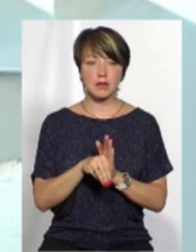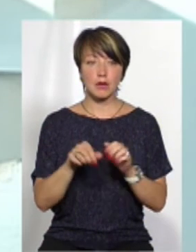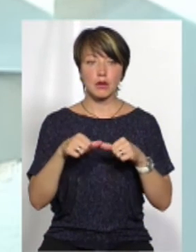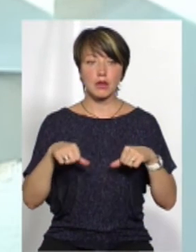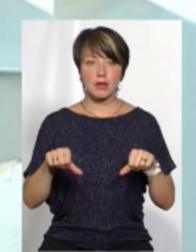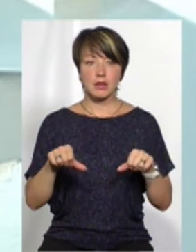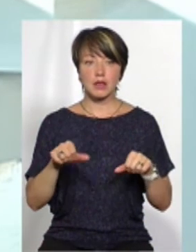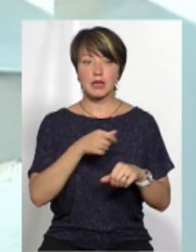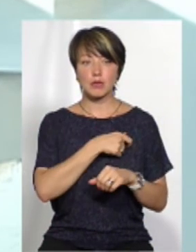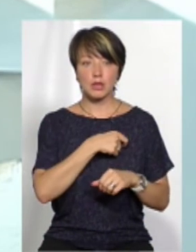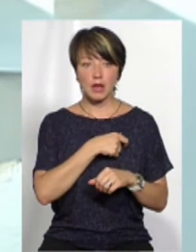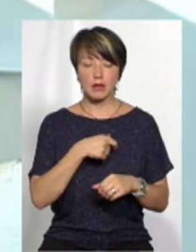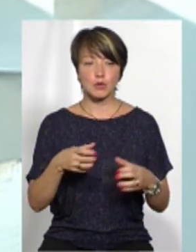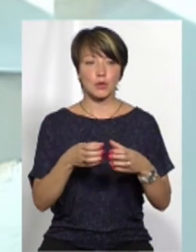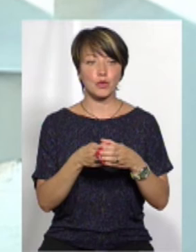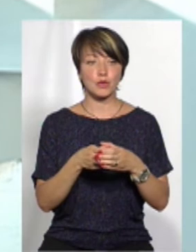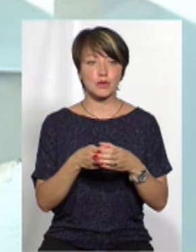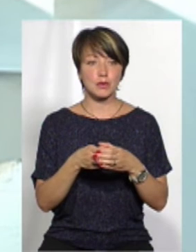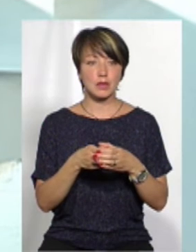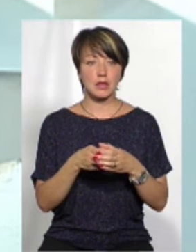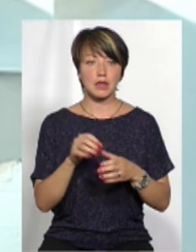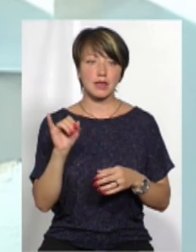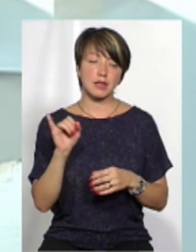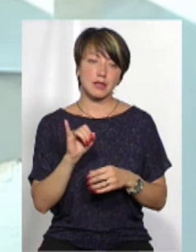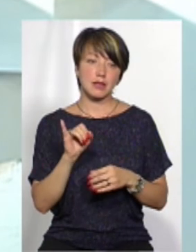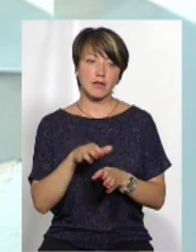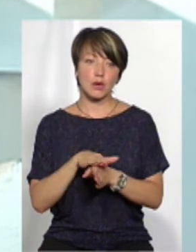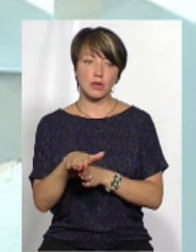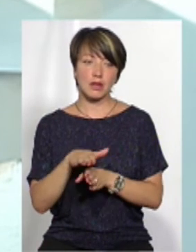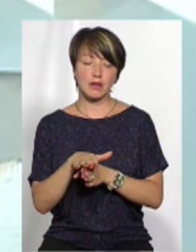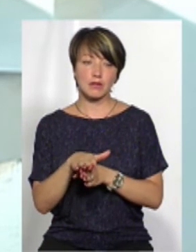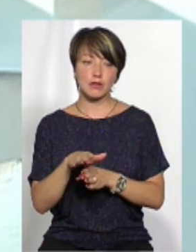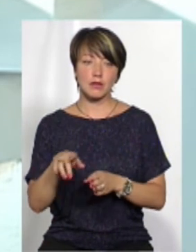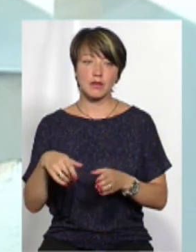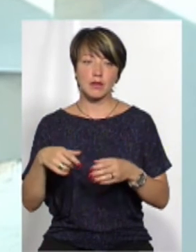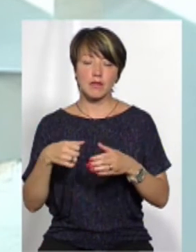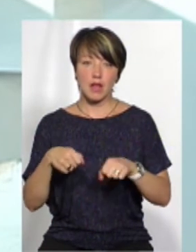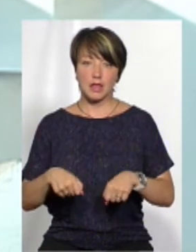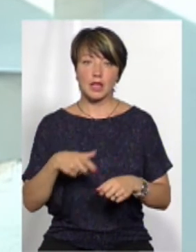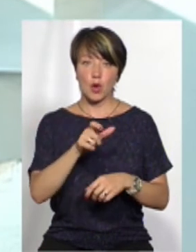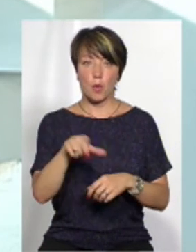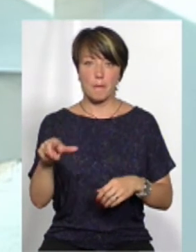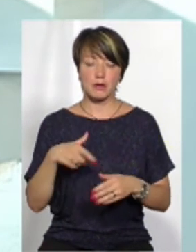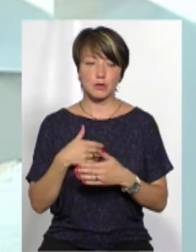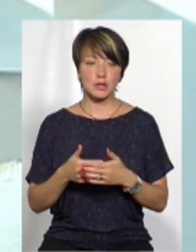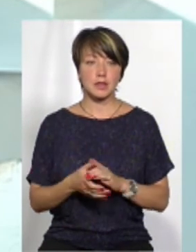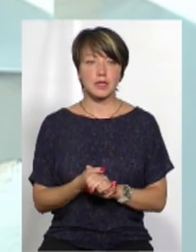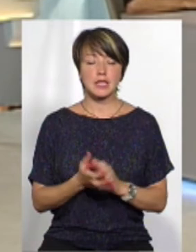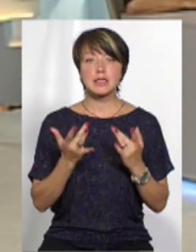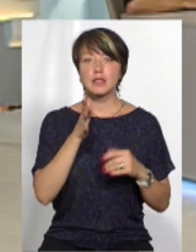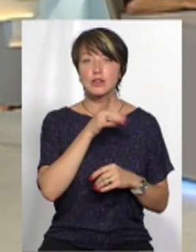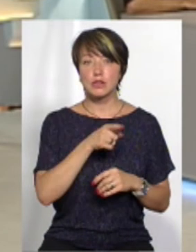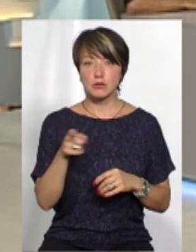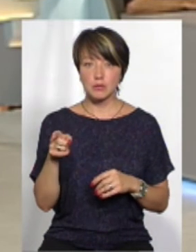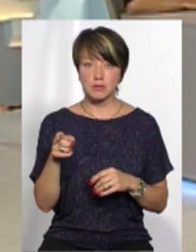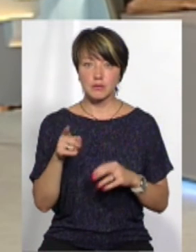комісії, входять і депутати, представники депутатського корпусу, і виконавчих органів міської влади, і громадськості за згодою. А скільки часу